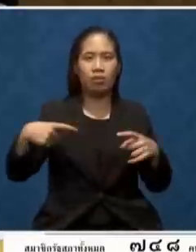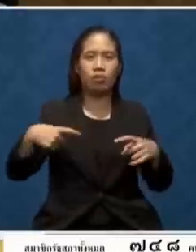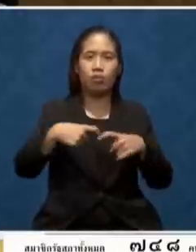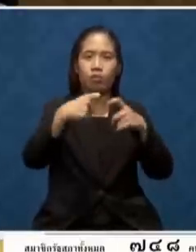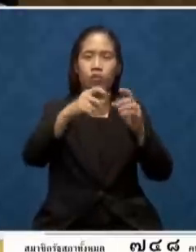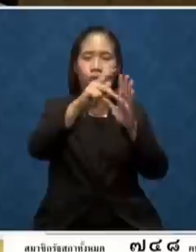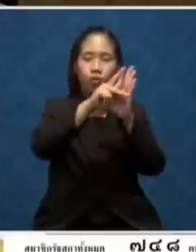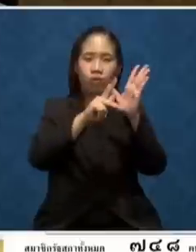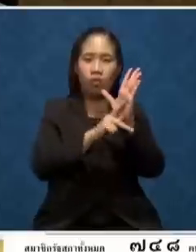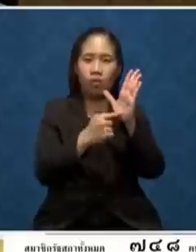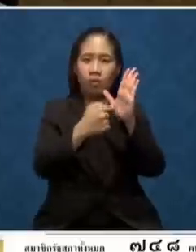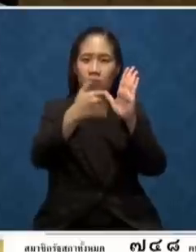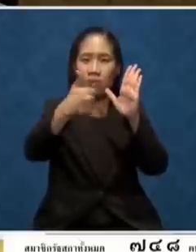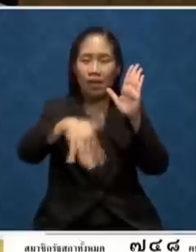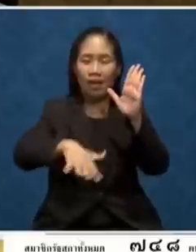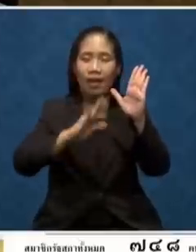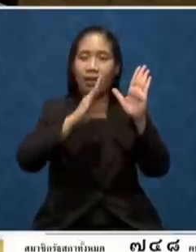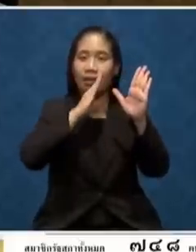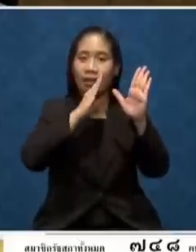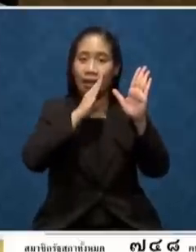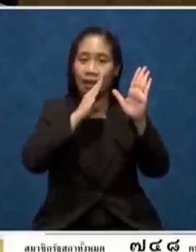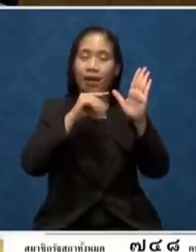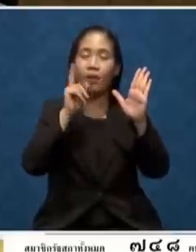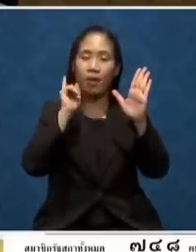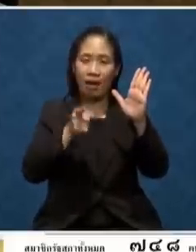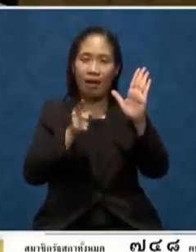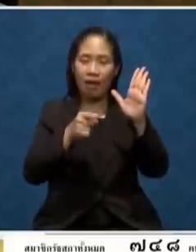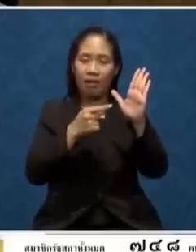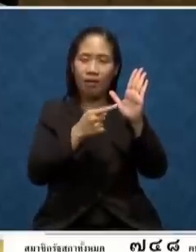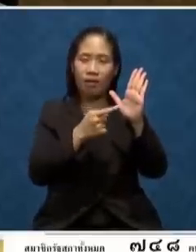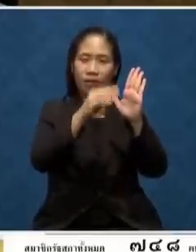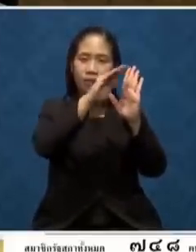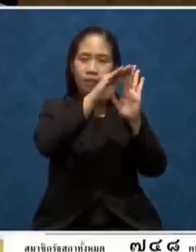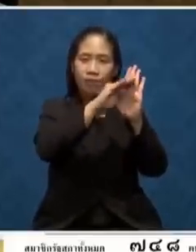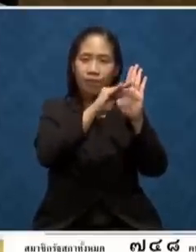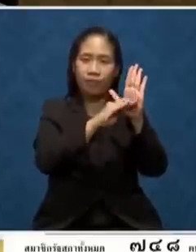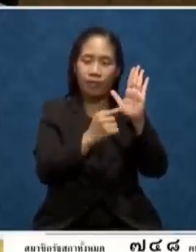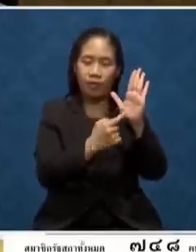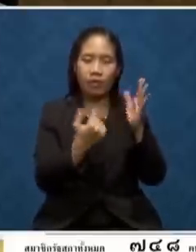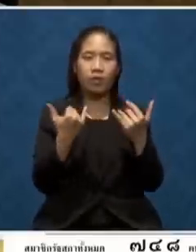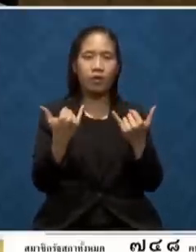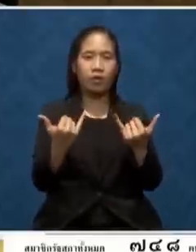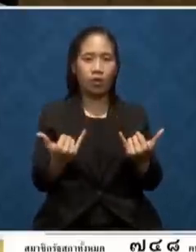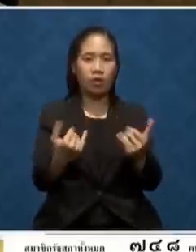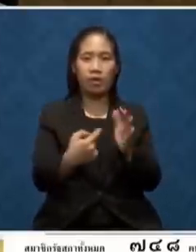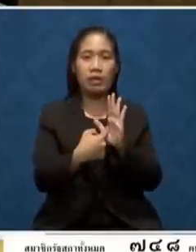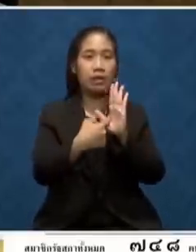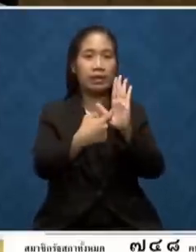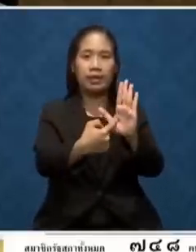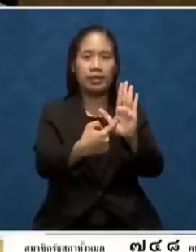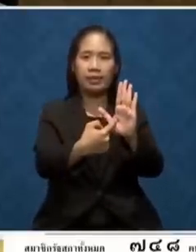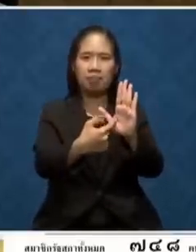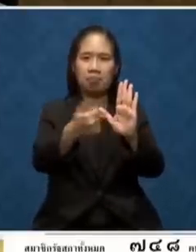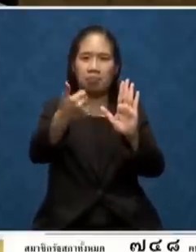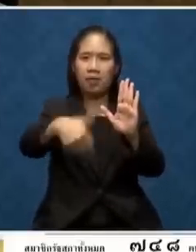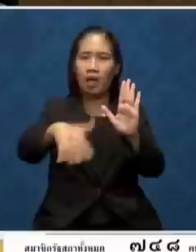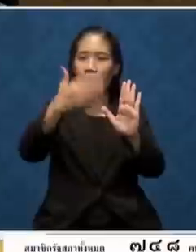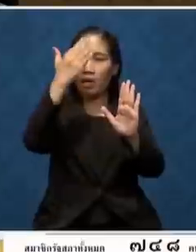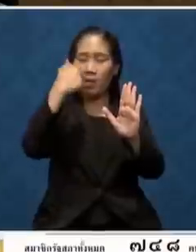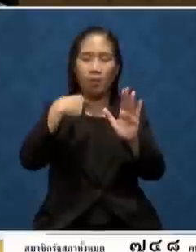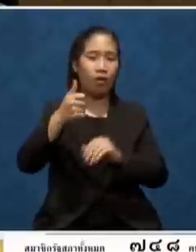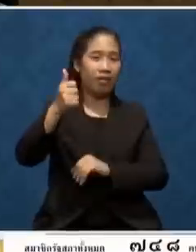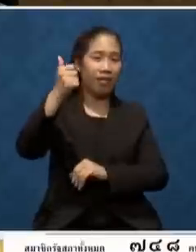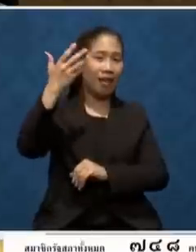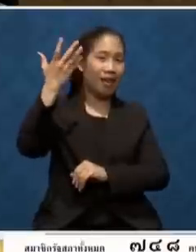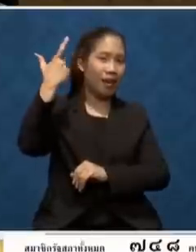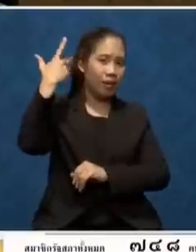รัฐธรรมนูญไม่ได้และถ้าหากว่าเอาตามนั้นว่าตอนนี้เสนอไม่ได้แล้วเพราะเสนอเป็นคราว